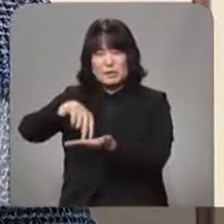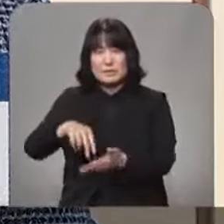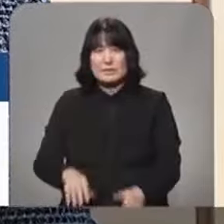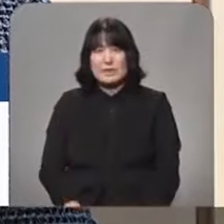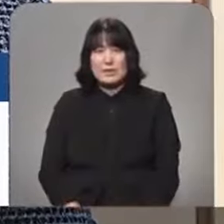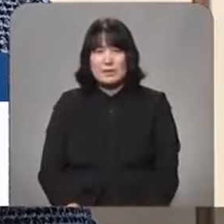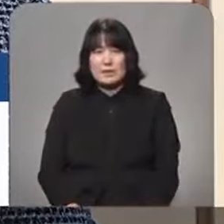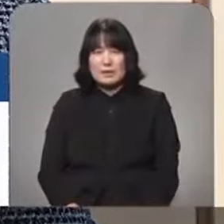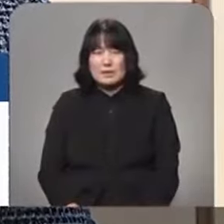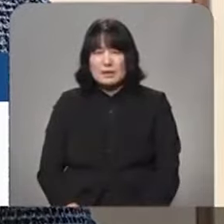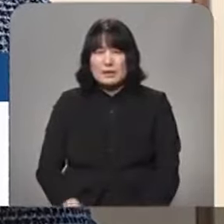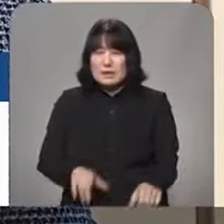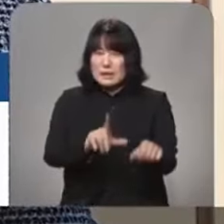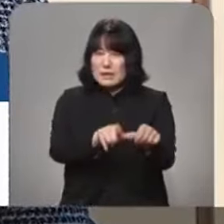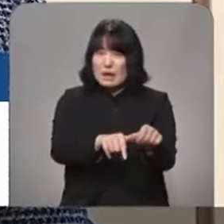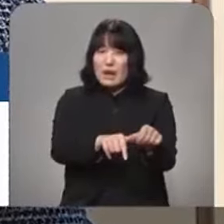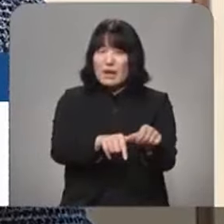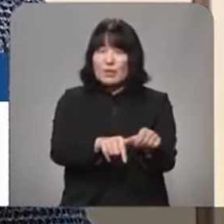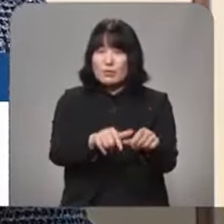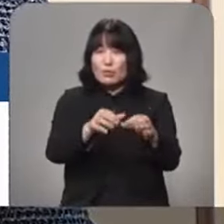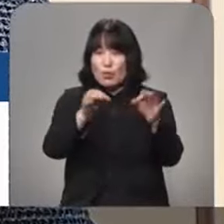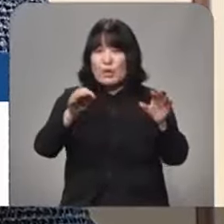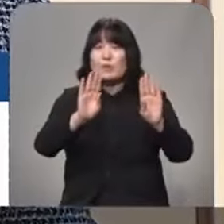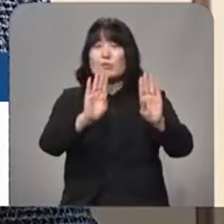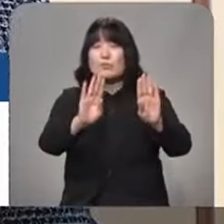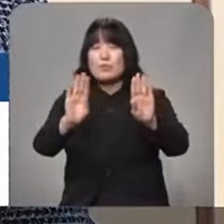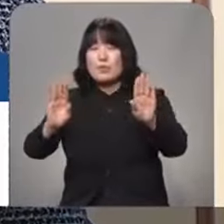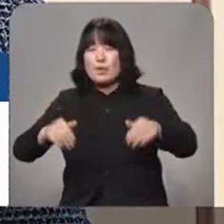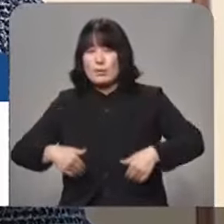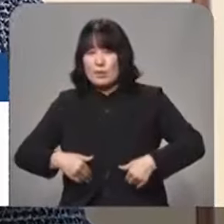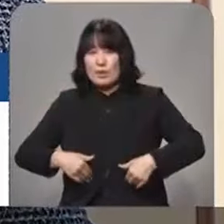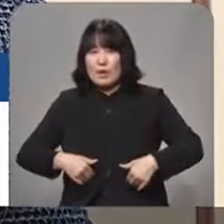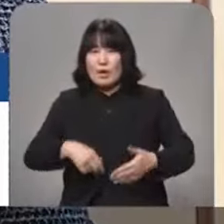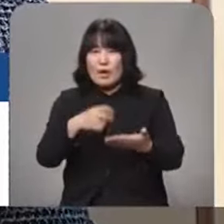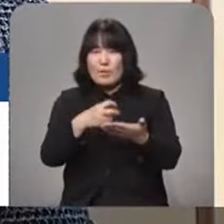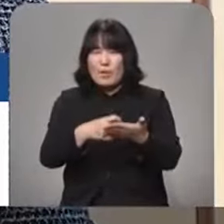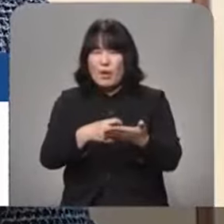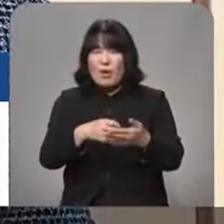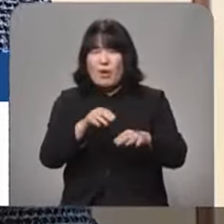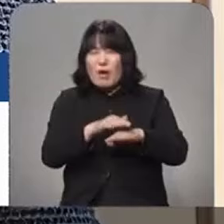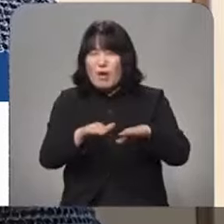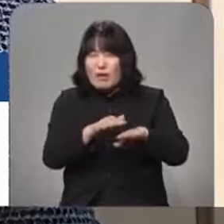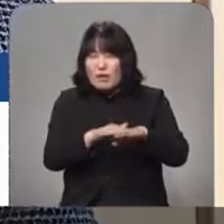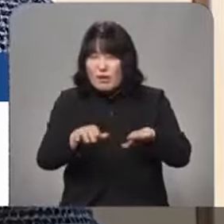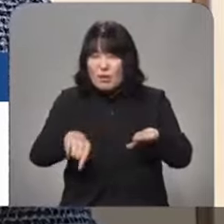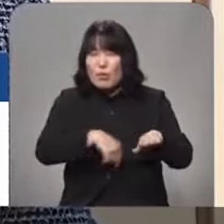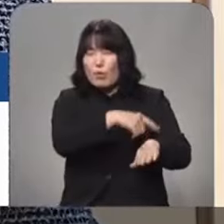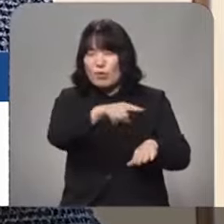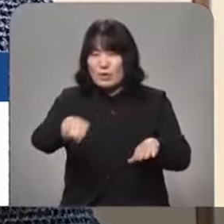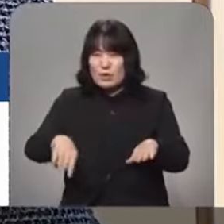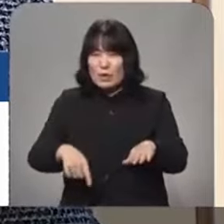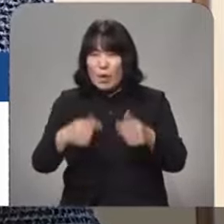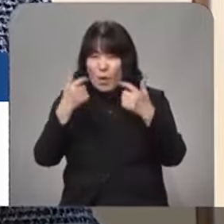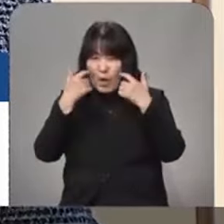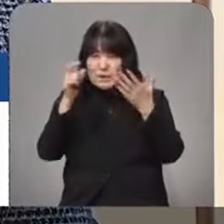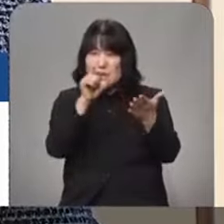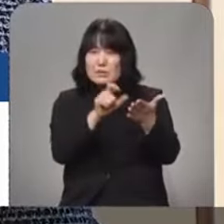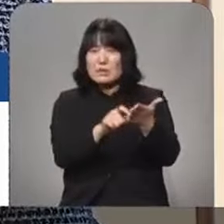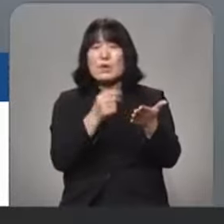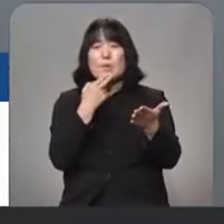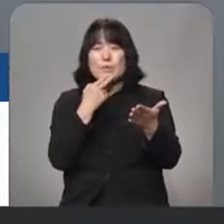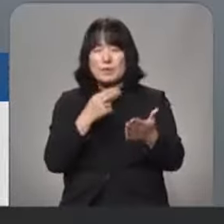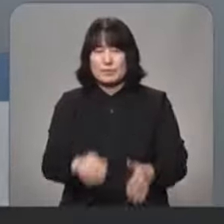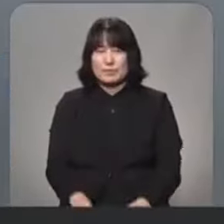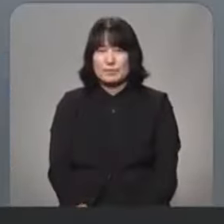좀 해줘야죠. 예, 그리고 법제처의 해석이라는 거는 하나의 유권 해석인 거지 명확하게 명문화된 규정이